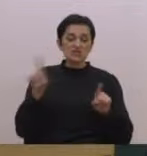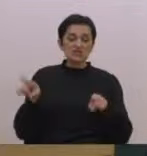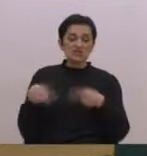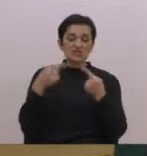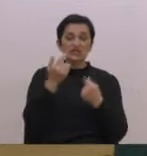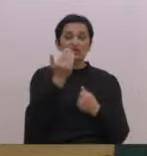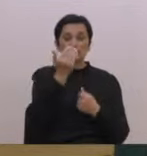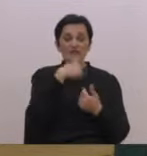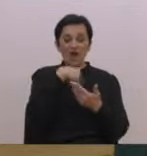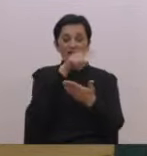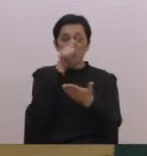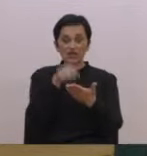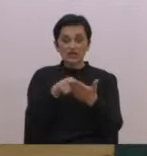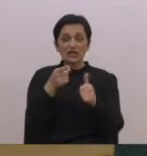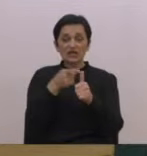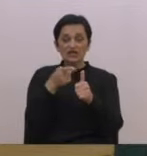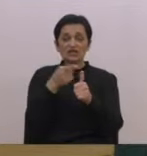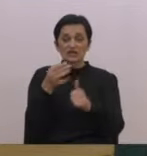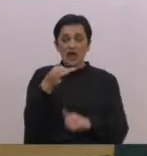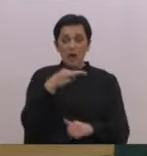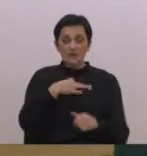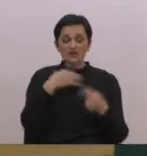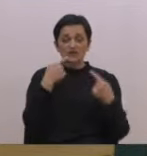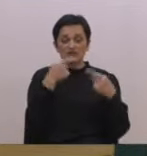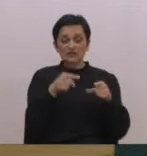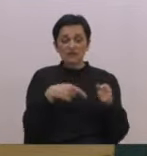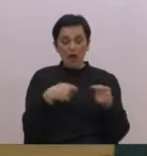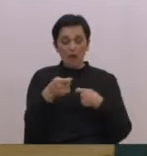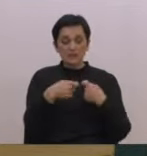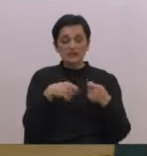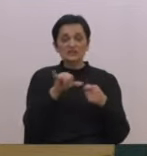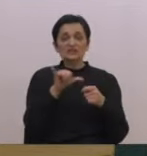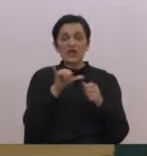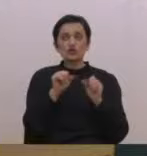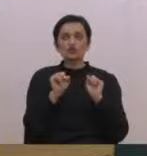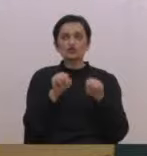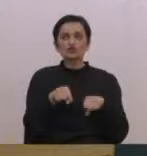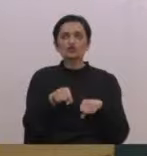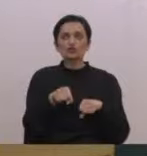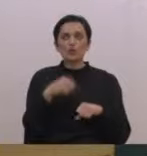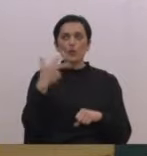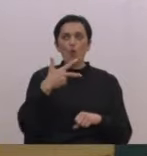თქვენთან დამისახელეთ სხვა ბიზნესი კიდევ სად შეიძლება